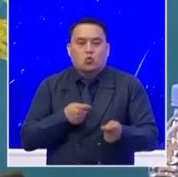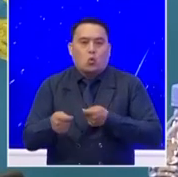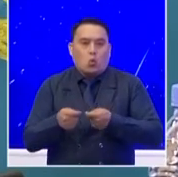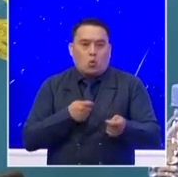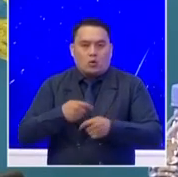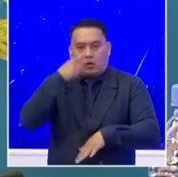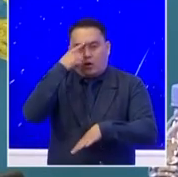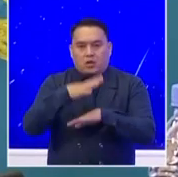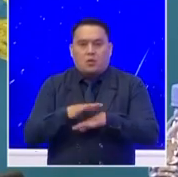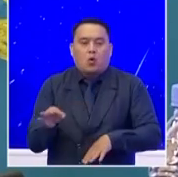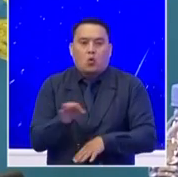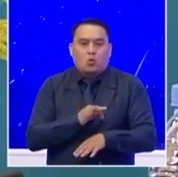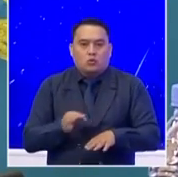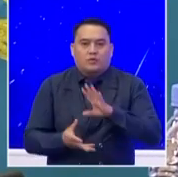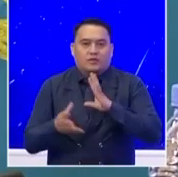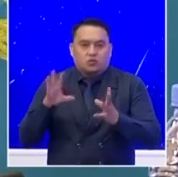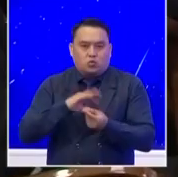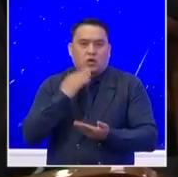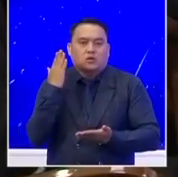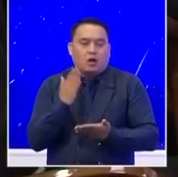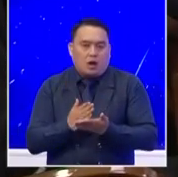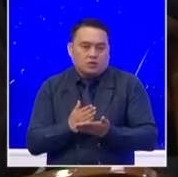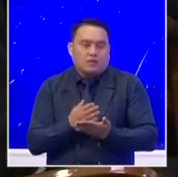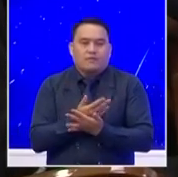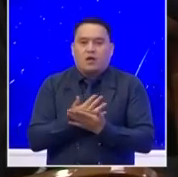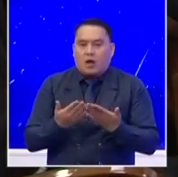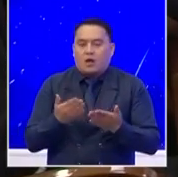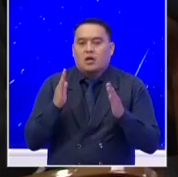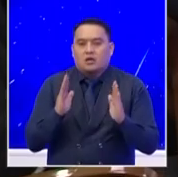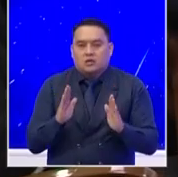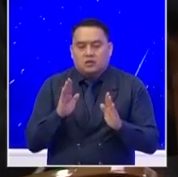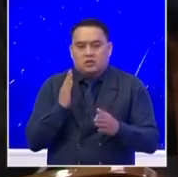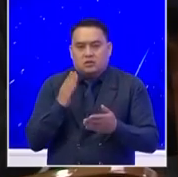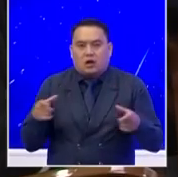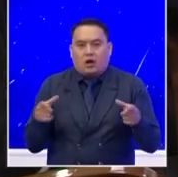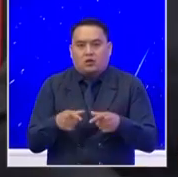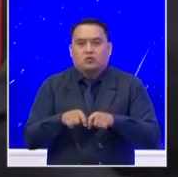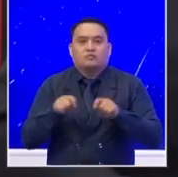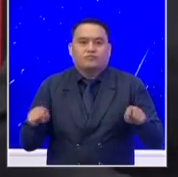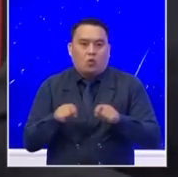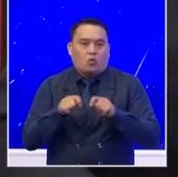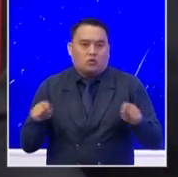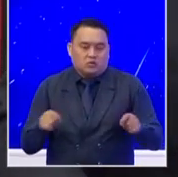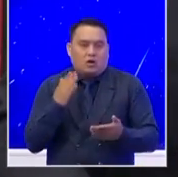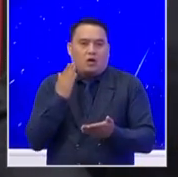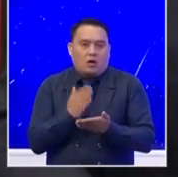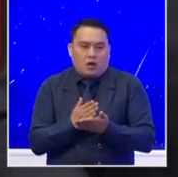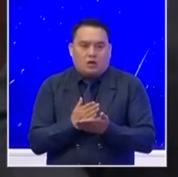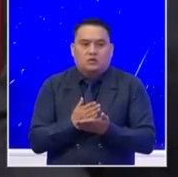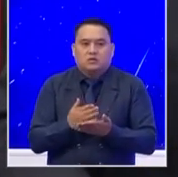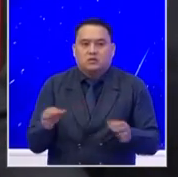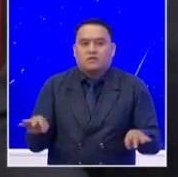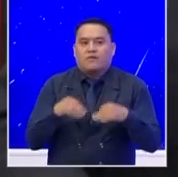руководством Аманды Кабаталова дает свои плоды. В некоторых местах уже сняты локальные карантины. Это как-никак некий глоток